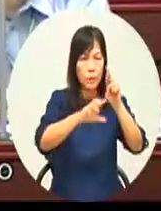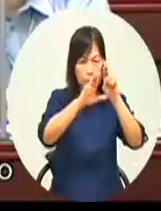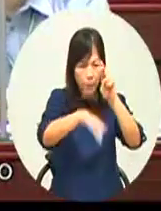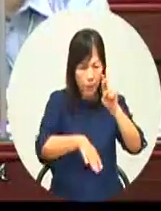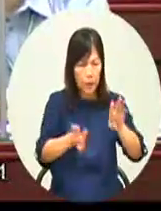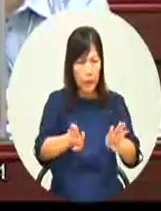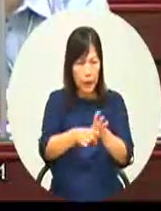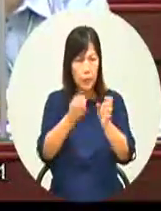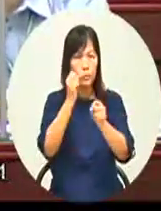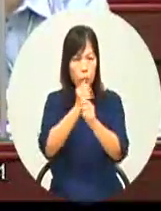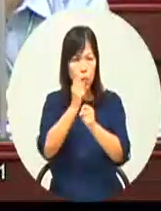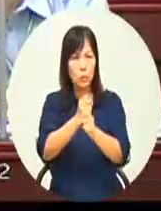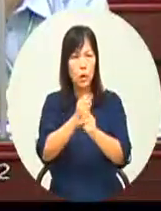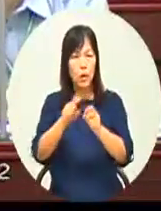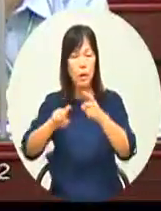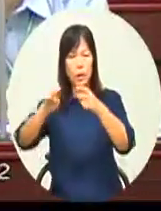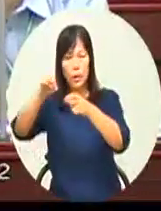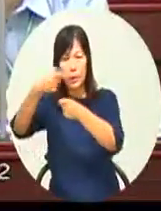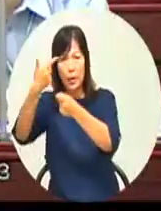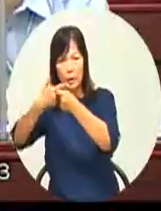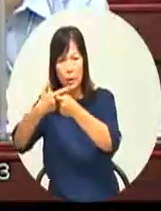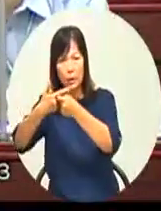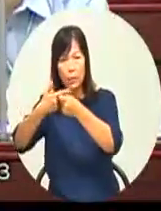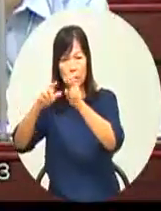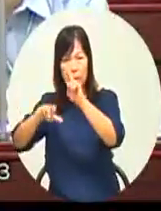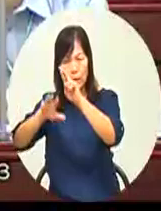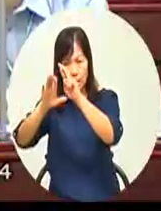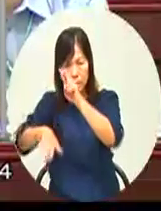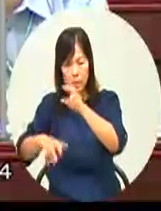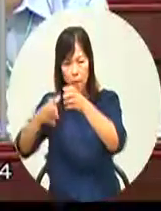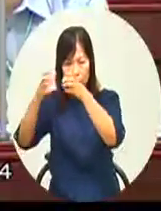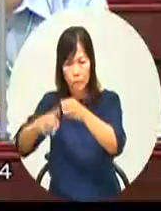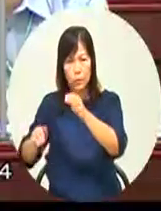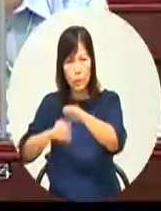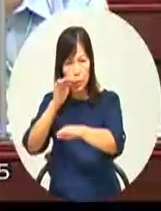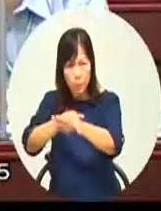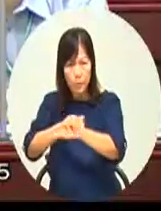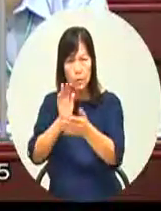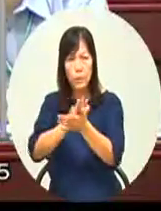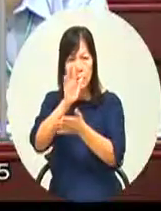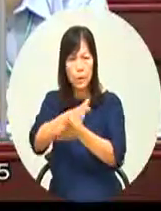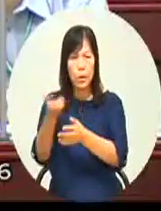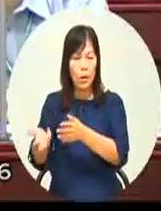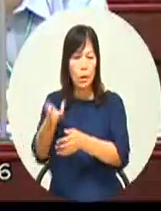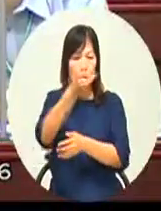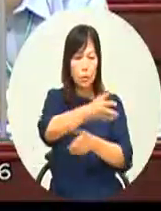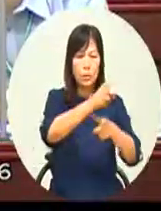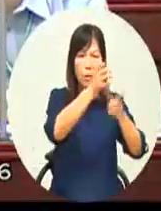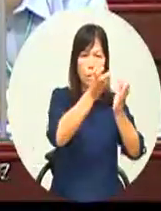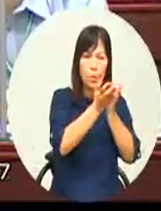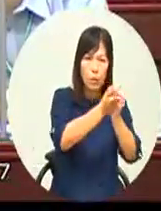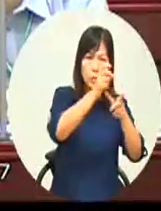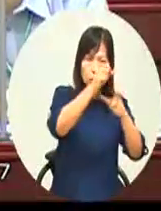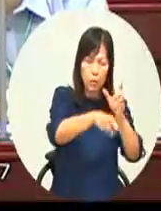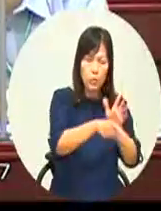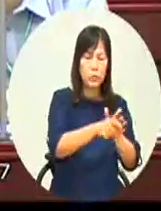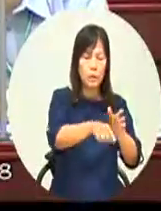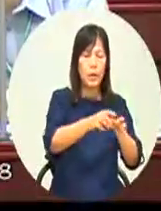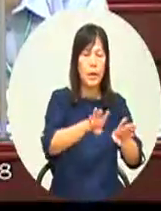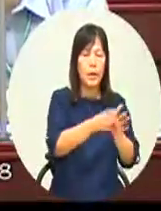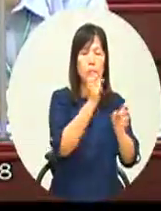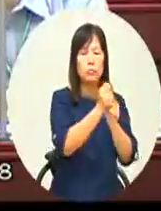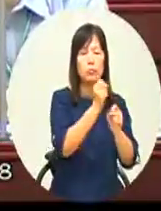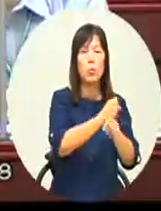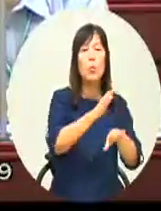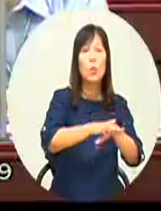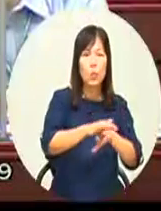工，106年底他国公局建造完成以后会移交给轮船公司来做轮渡站的使用。